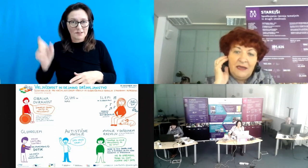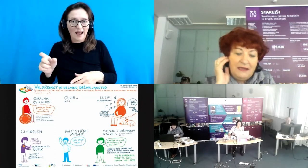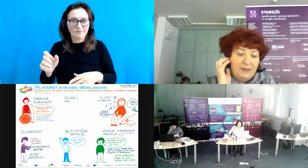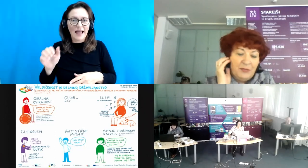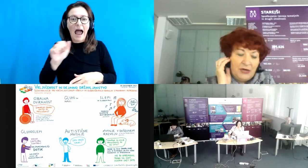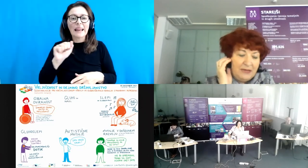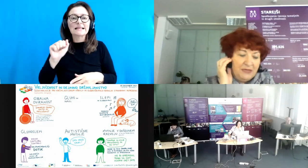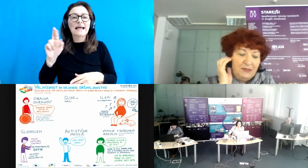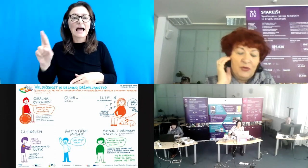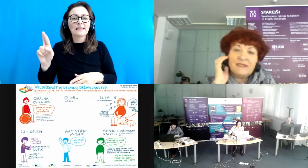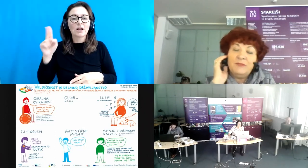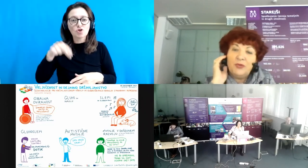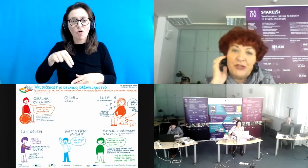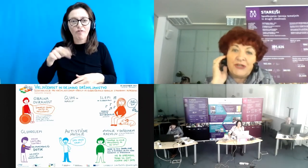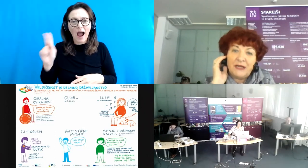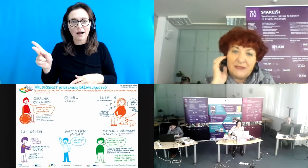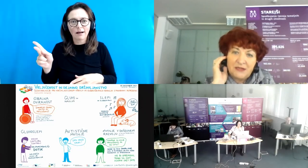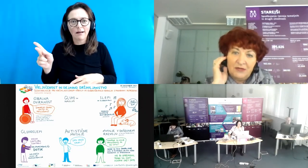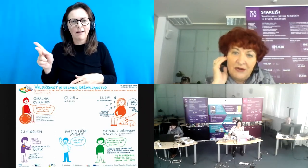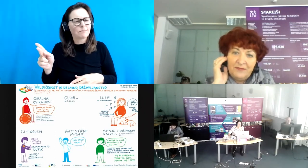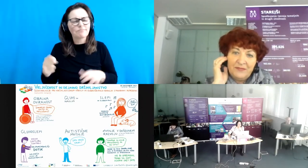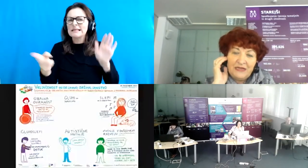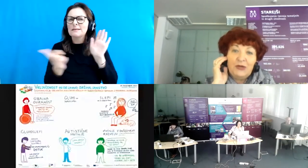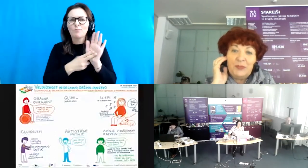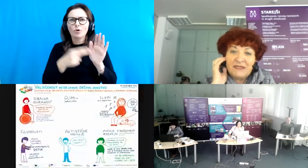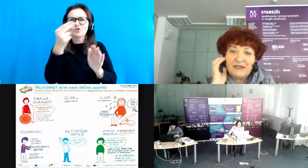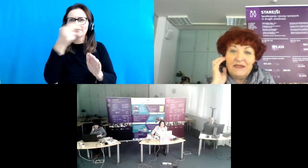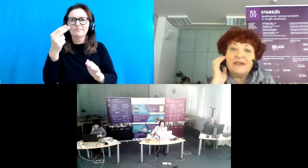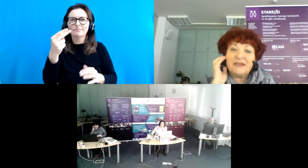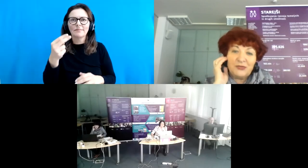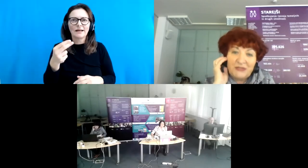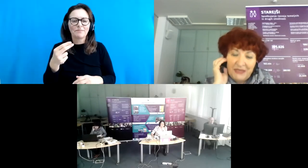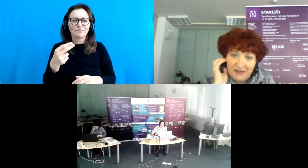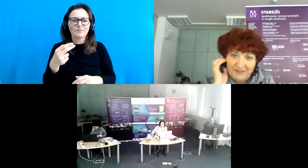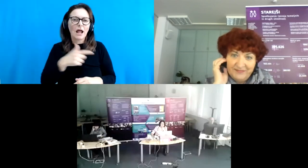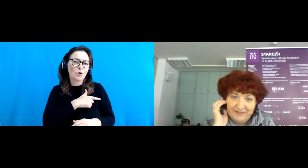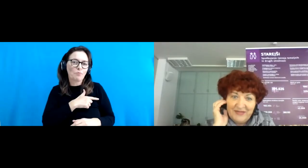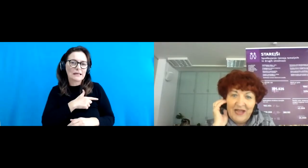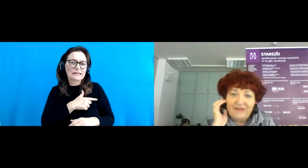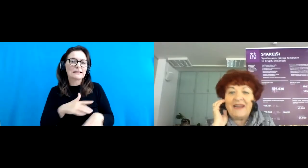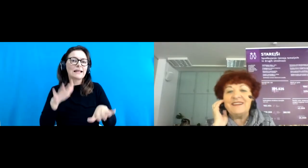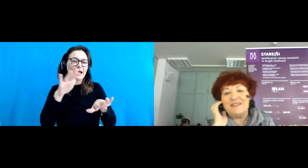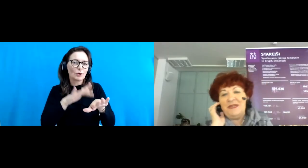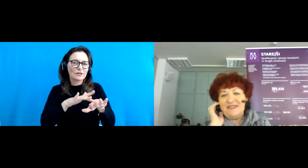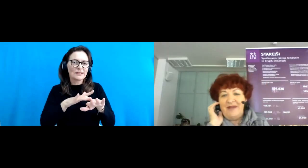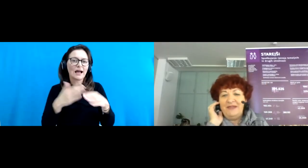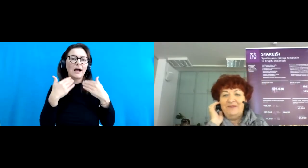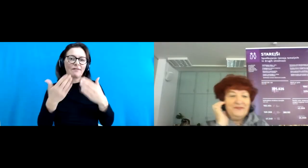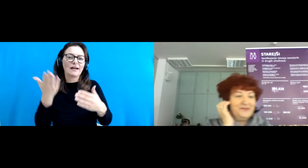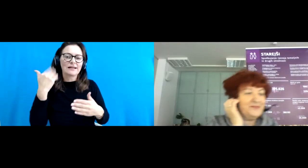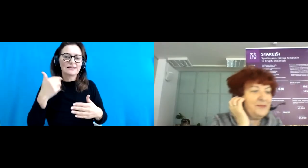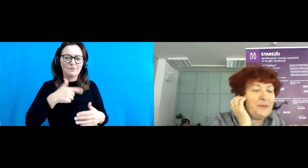ki ne bi mogla imeti bolj simboličnega naslova. Ljubezen na dotik. Hvala, ker ste bili z